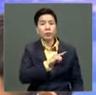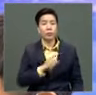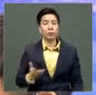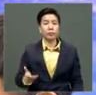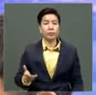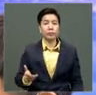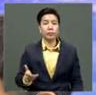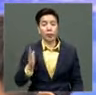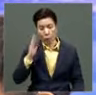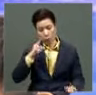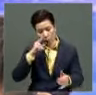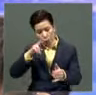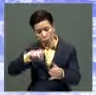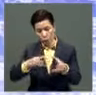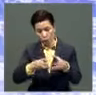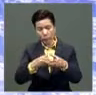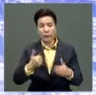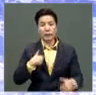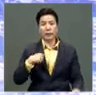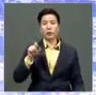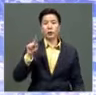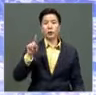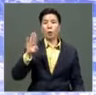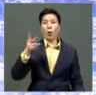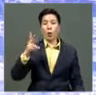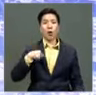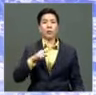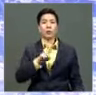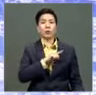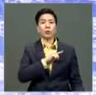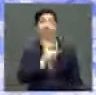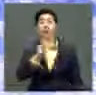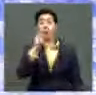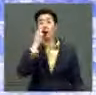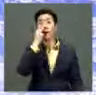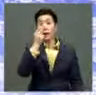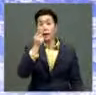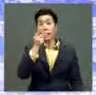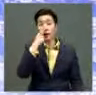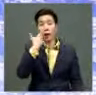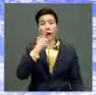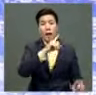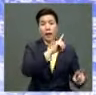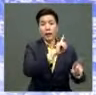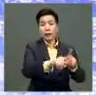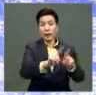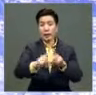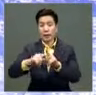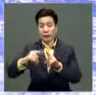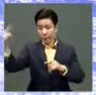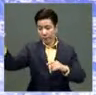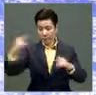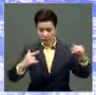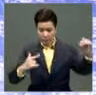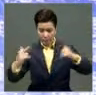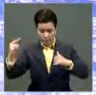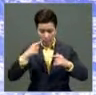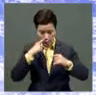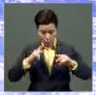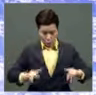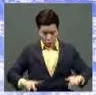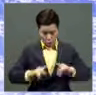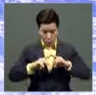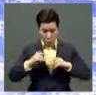อบครับในการดูแลเนี่ยฮะ ก็ทางสบคครับเพราะว่าจะเห็นว่าแต่ละส่วนนี้เข้ามานะครับไม่ว่าจะเป็นทางกระทรวงการต่างประเท